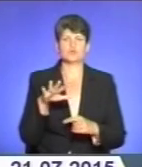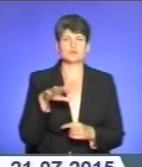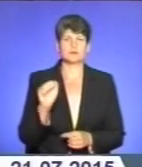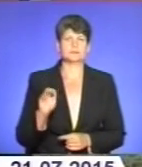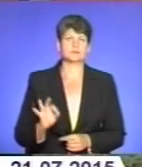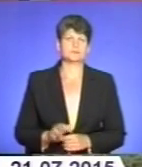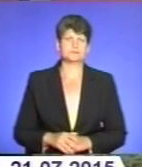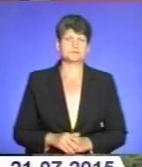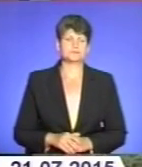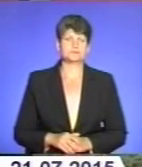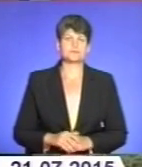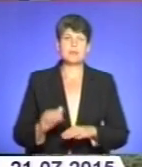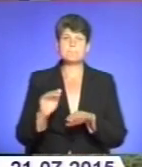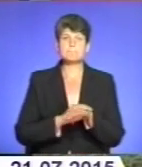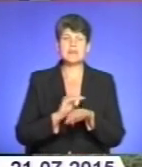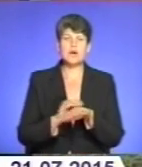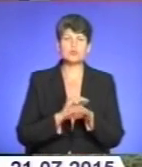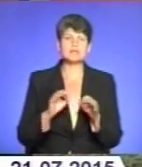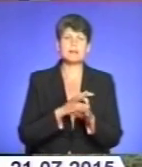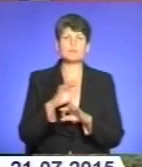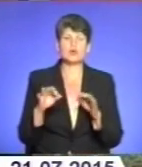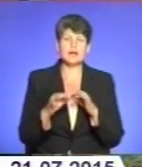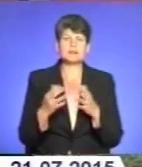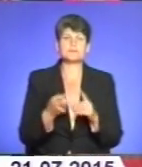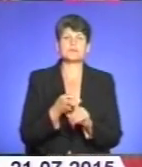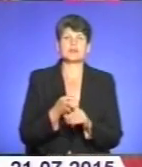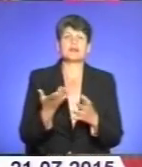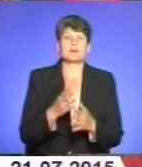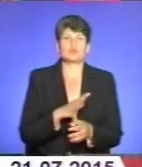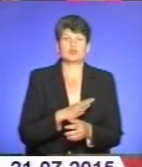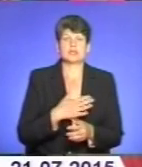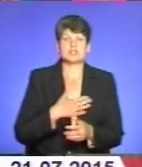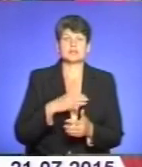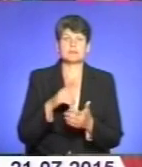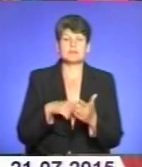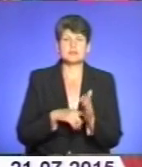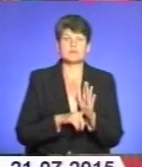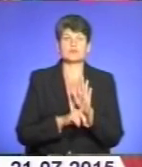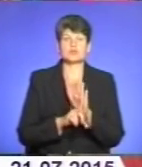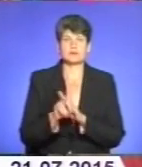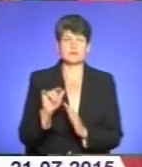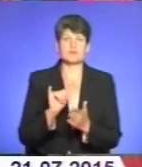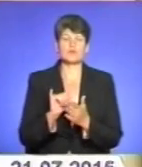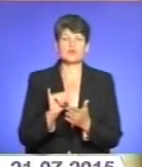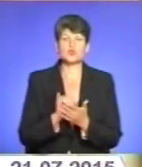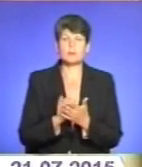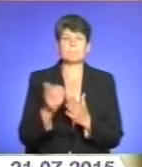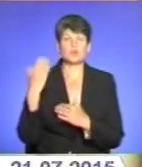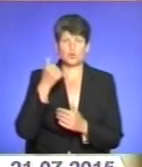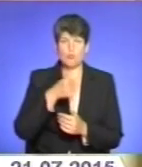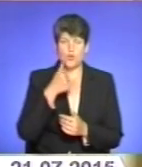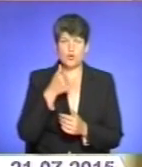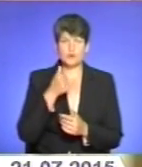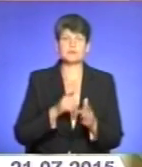дій. Благодійний проект, в рамках якого наше місто відвідала Ольга Біляєва, стартував у Сумах минулого року. Після